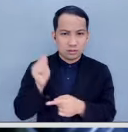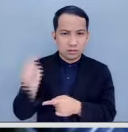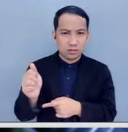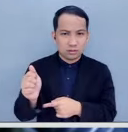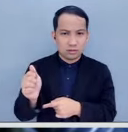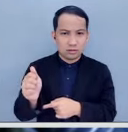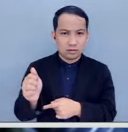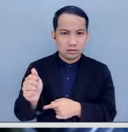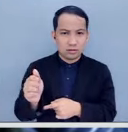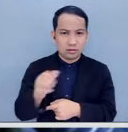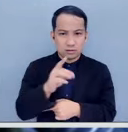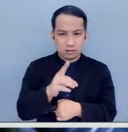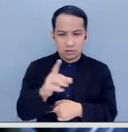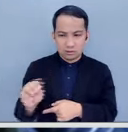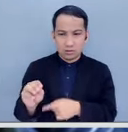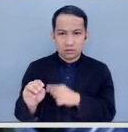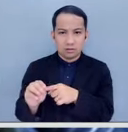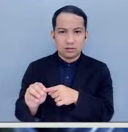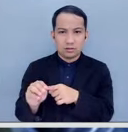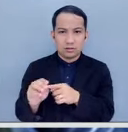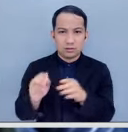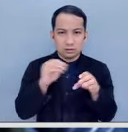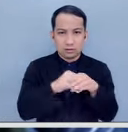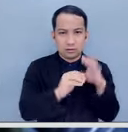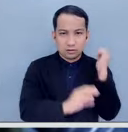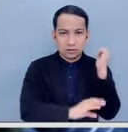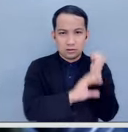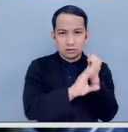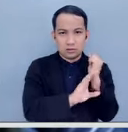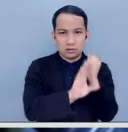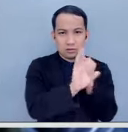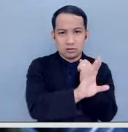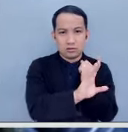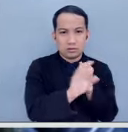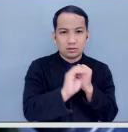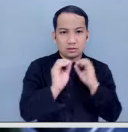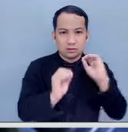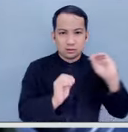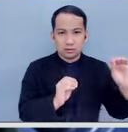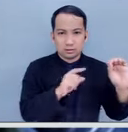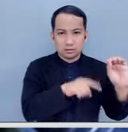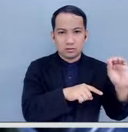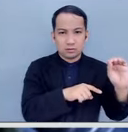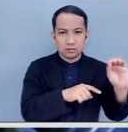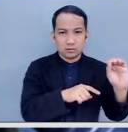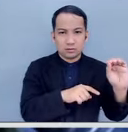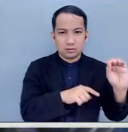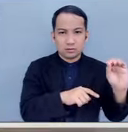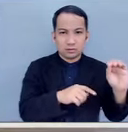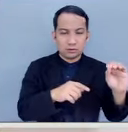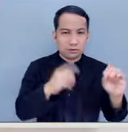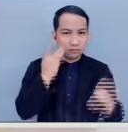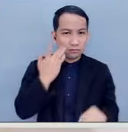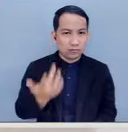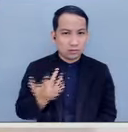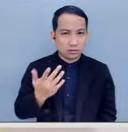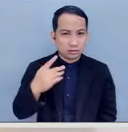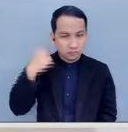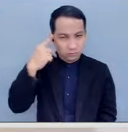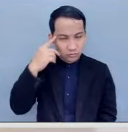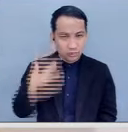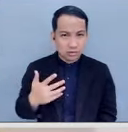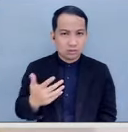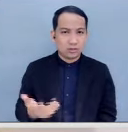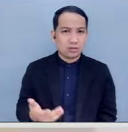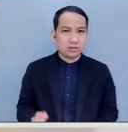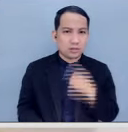Dominique Roque ay nakatira sa isang condo unit na pag-aari ng isang baklang pulitiko wala rin daw